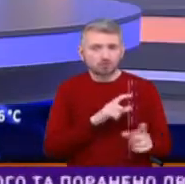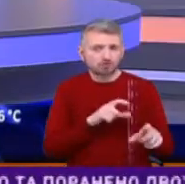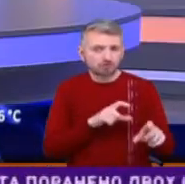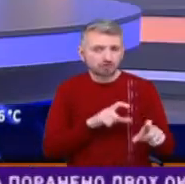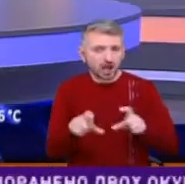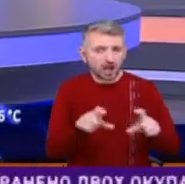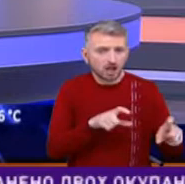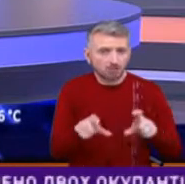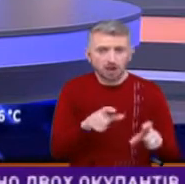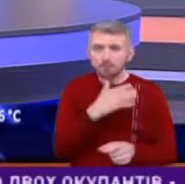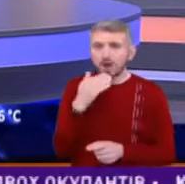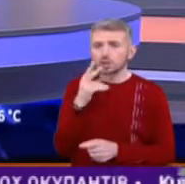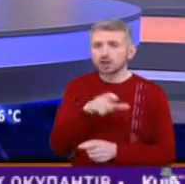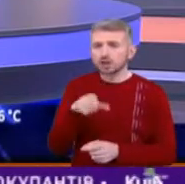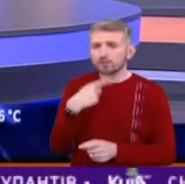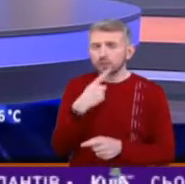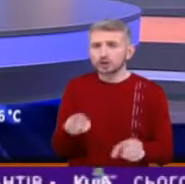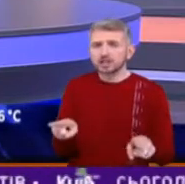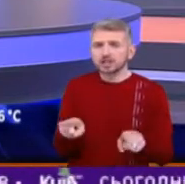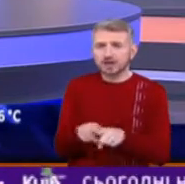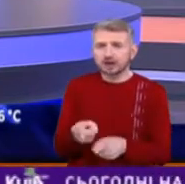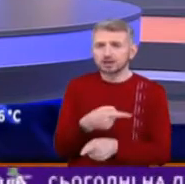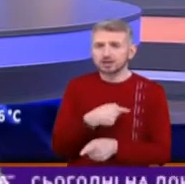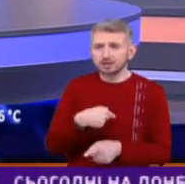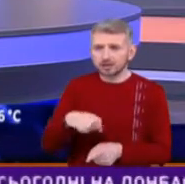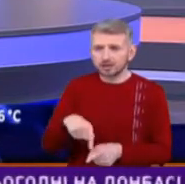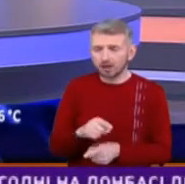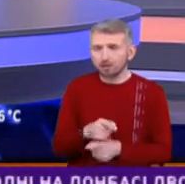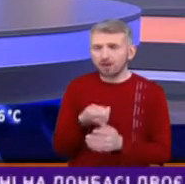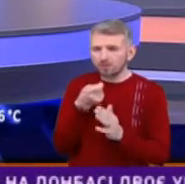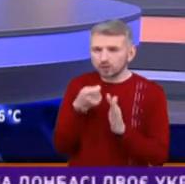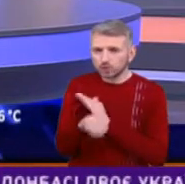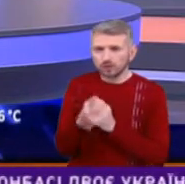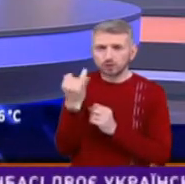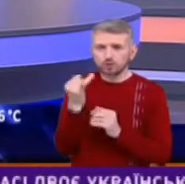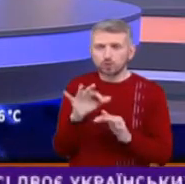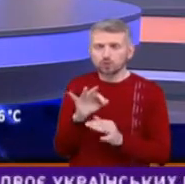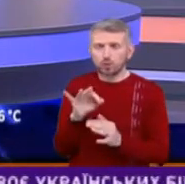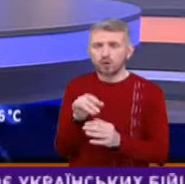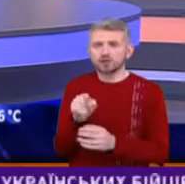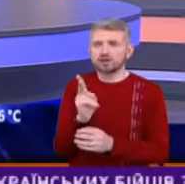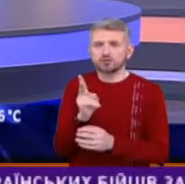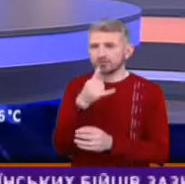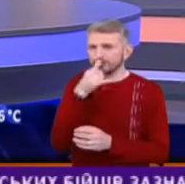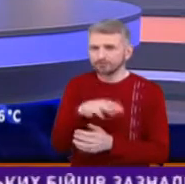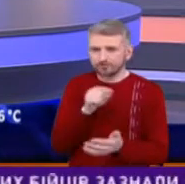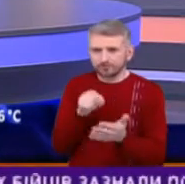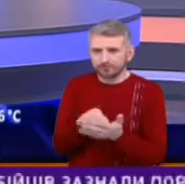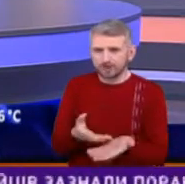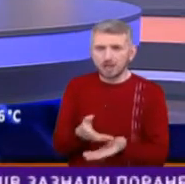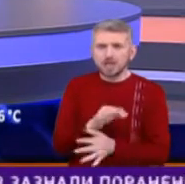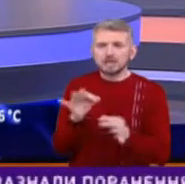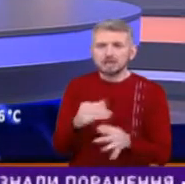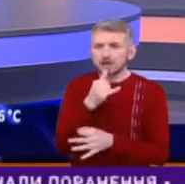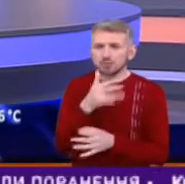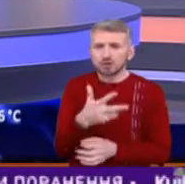дивіться, багато хто з глядачів говорить, що таким чином нам втюхивають цю історію про непрохідних кандидатів, які ніяк не